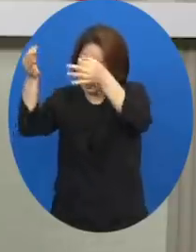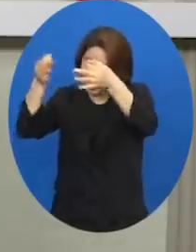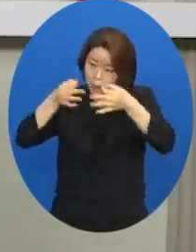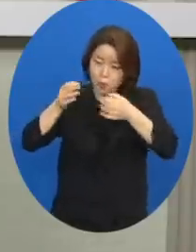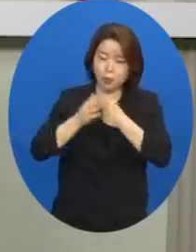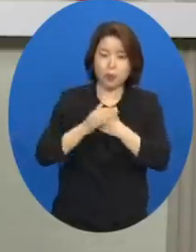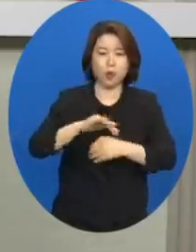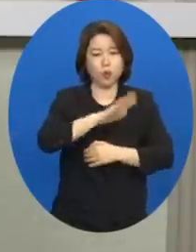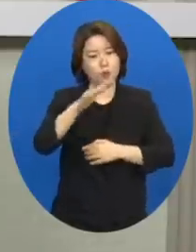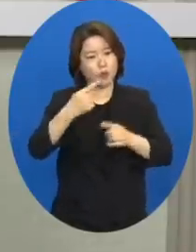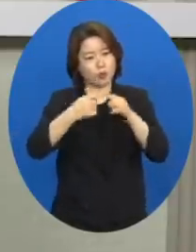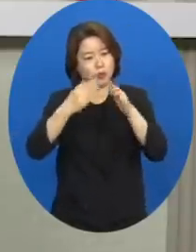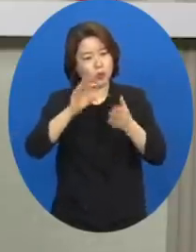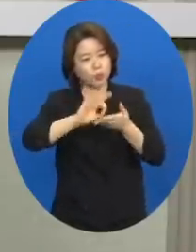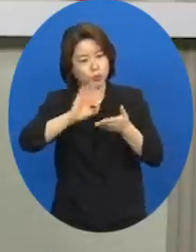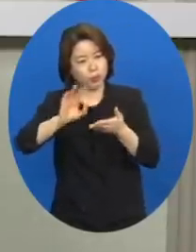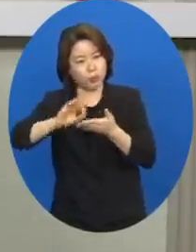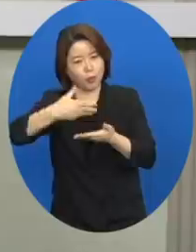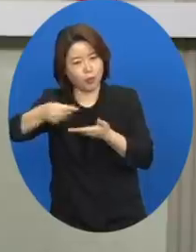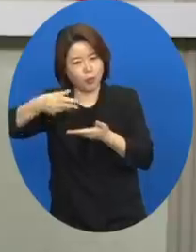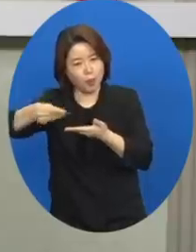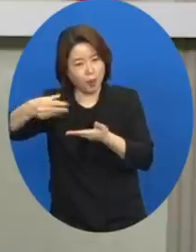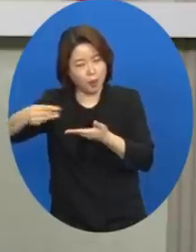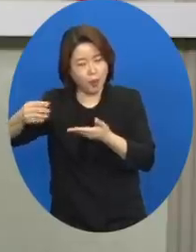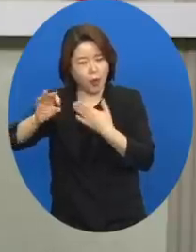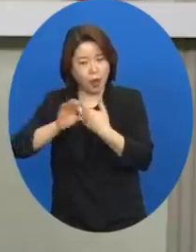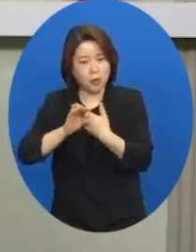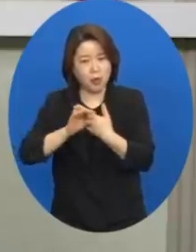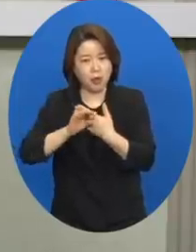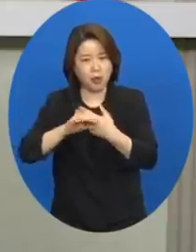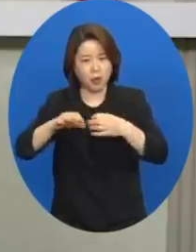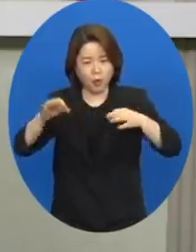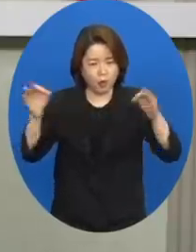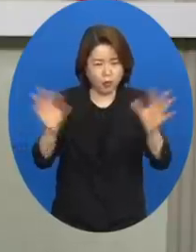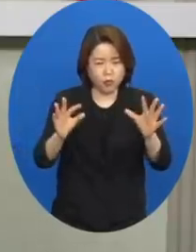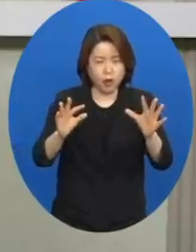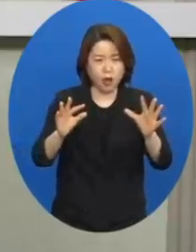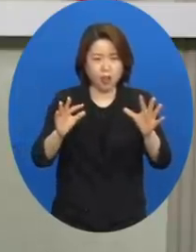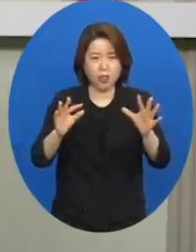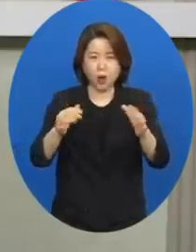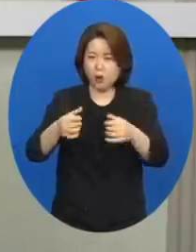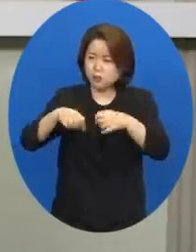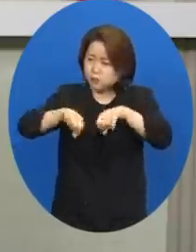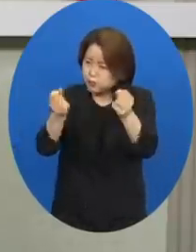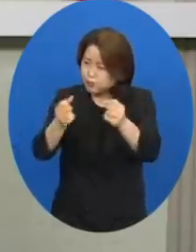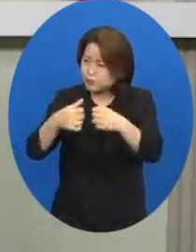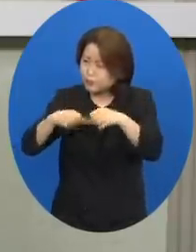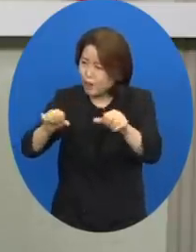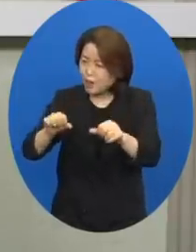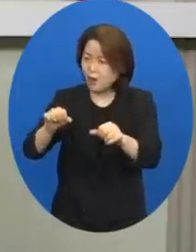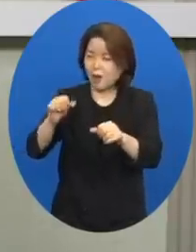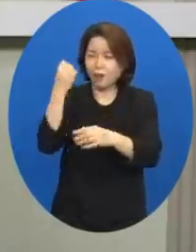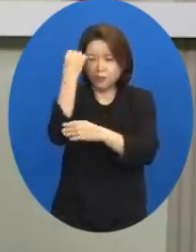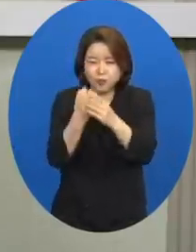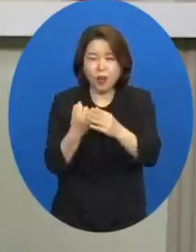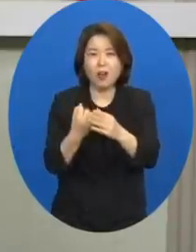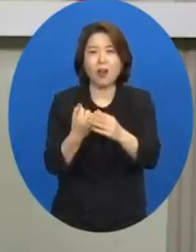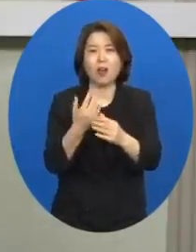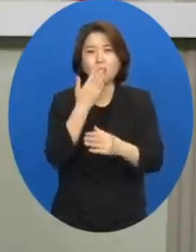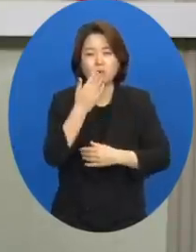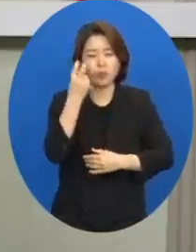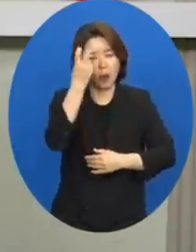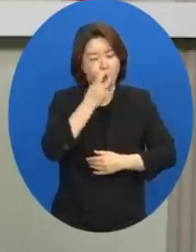사용하다보면 예배당이 금박 나 해가 지지 않겠는가 예배당 관리 상향 문제가 생기지